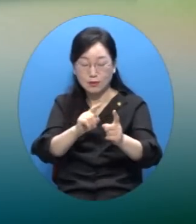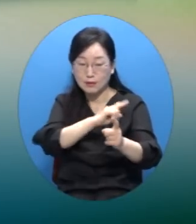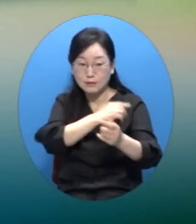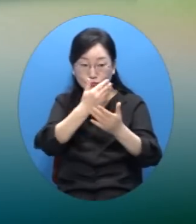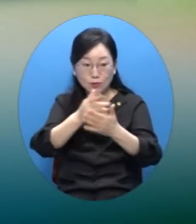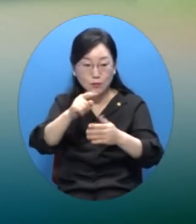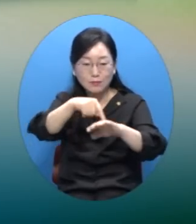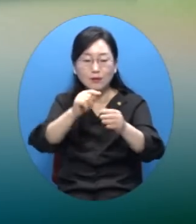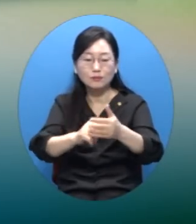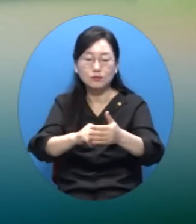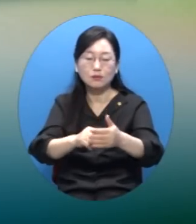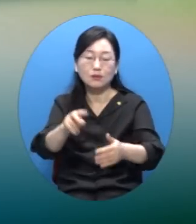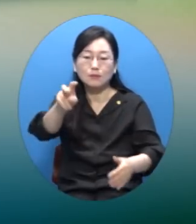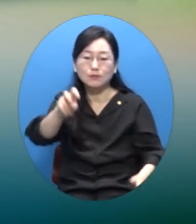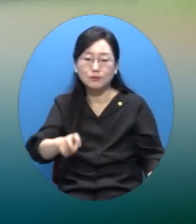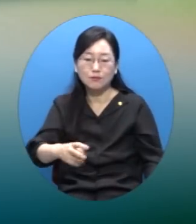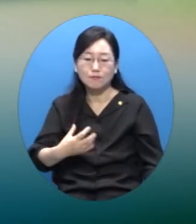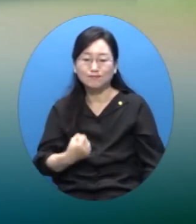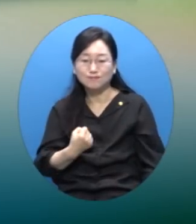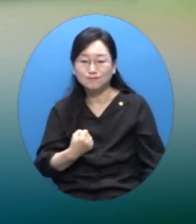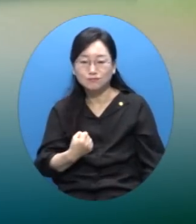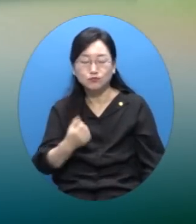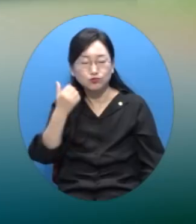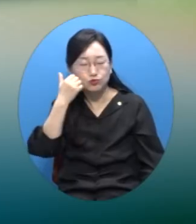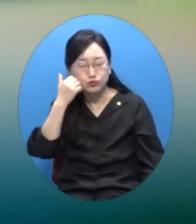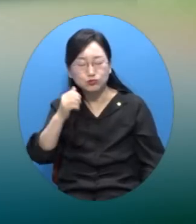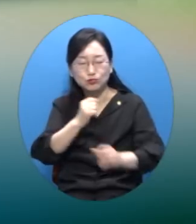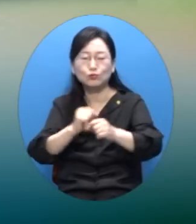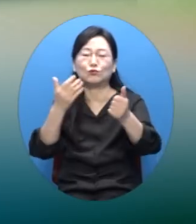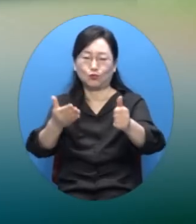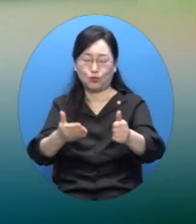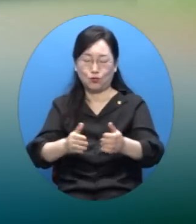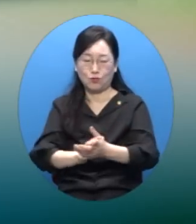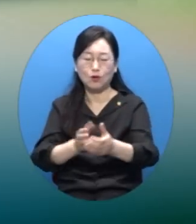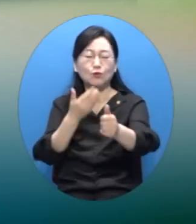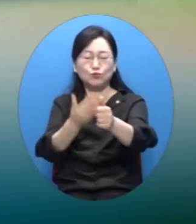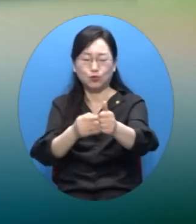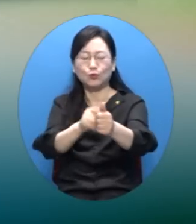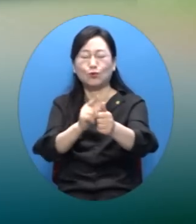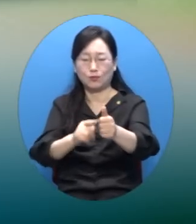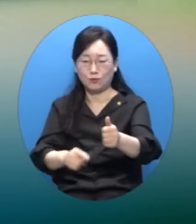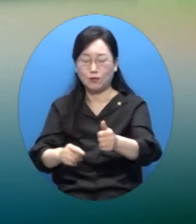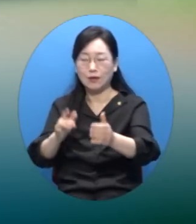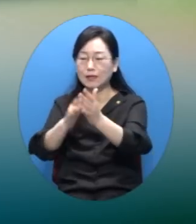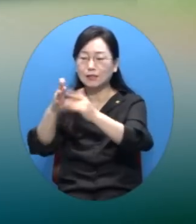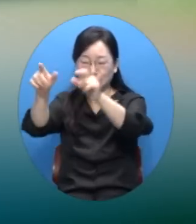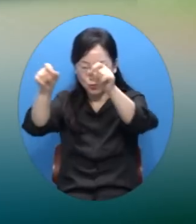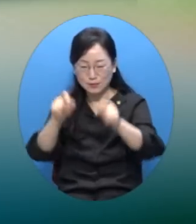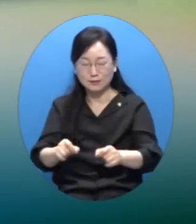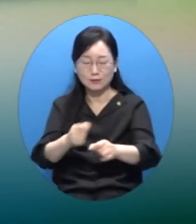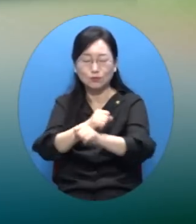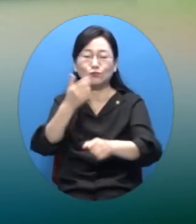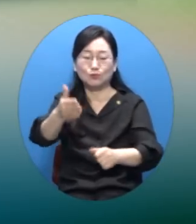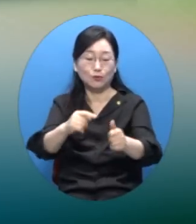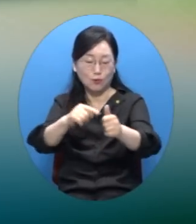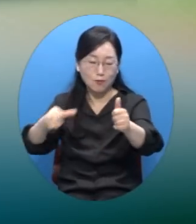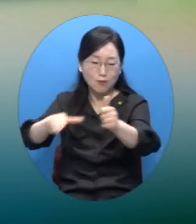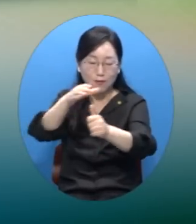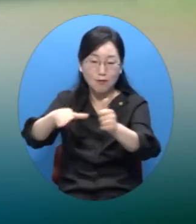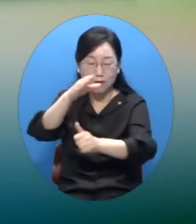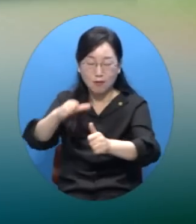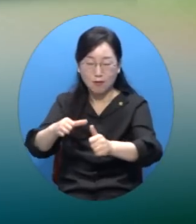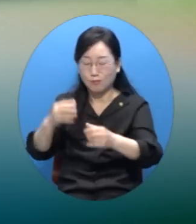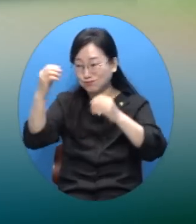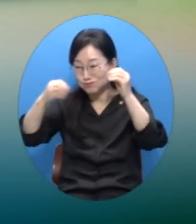미움과 원한의 대상을 용서하는 것이다. 예수님께서 너를 용서한 것 같이 너도 남을 용서해야 된다. 너를 공격하던 사람들을 오랫동안 못